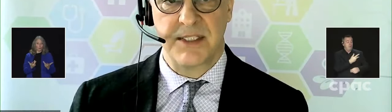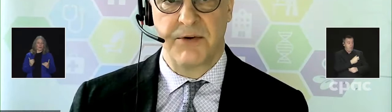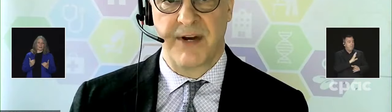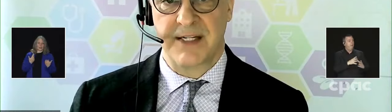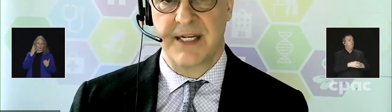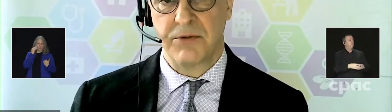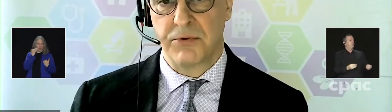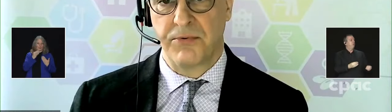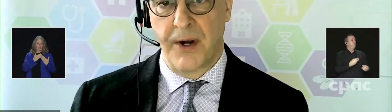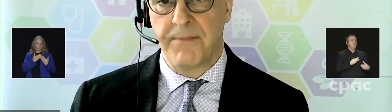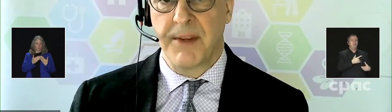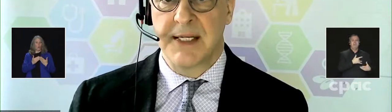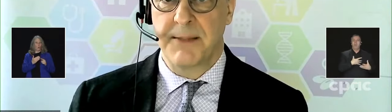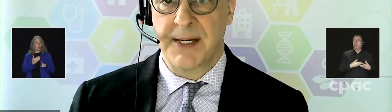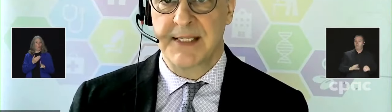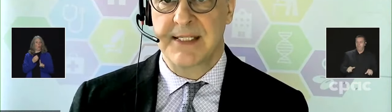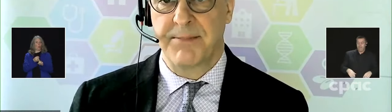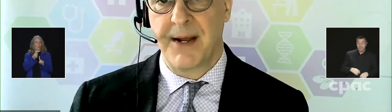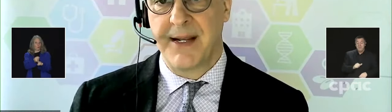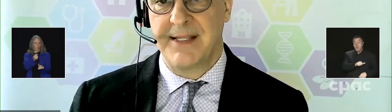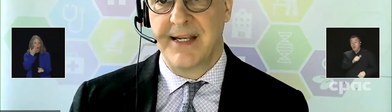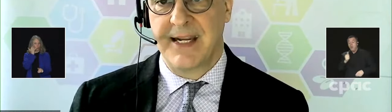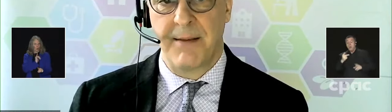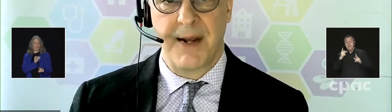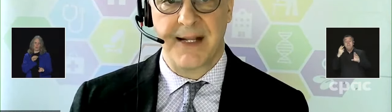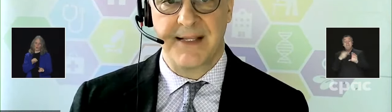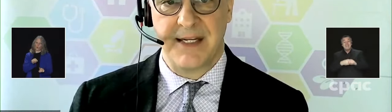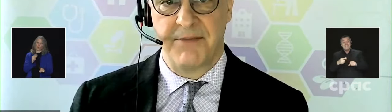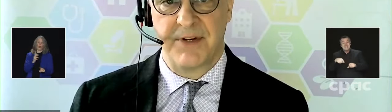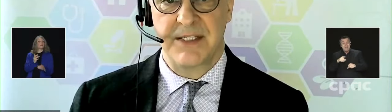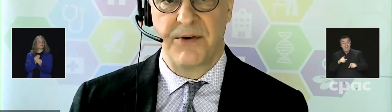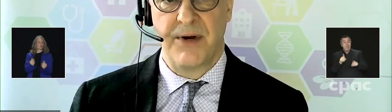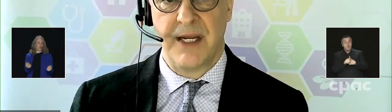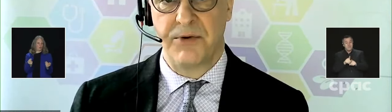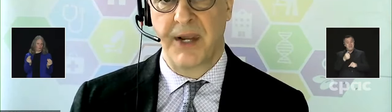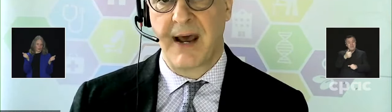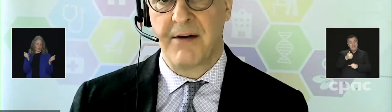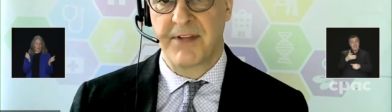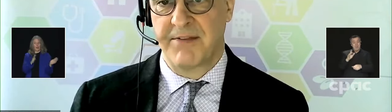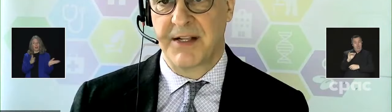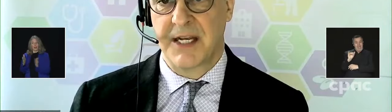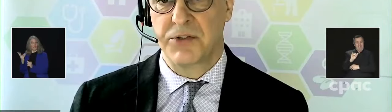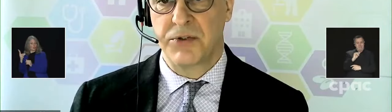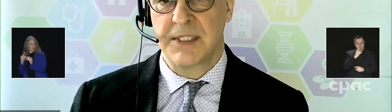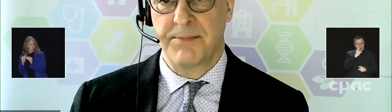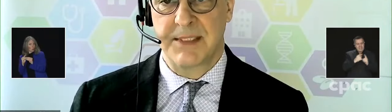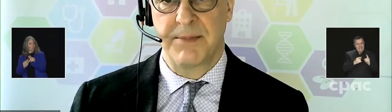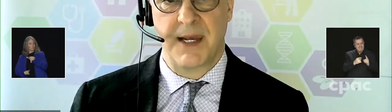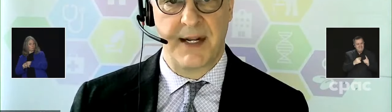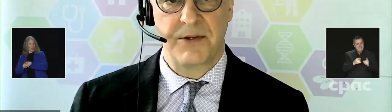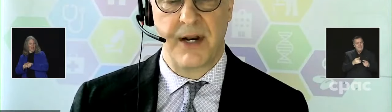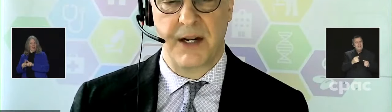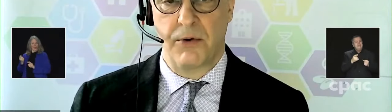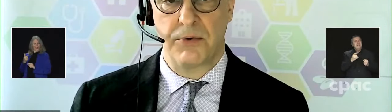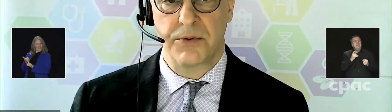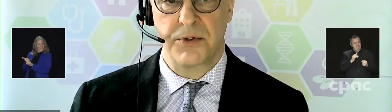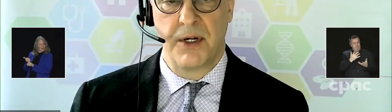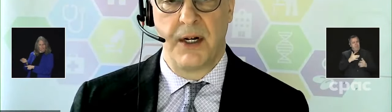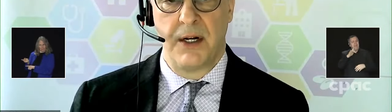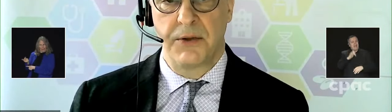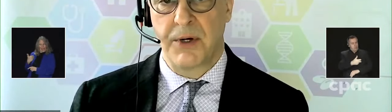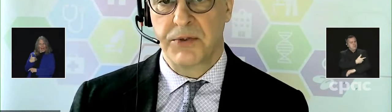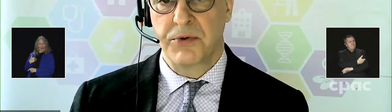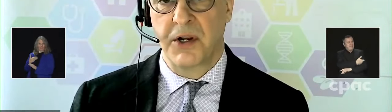être associés au vaccin. Toutefois, ces participants étaient également atteints d'infections aiguës graves, davantage susceptibles d'en être la